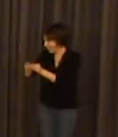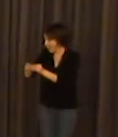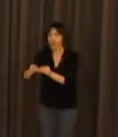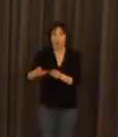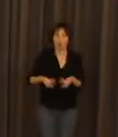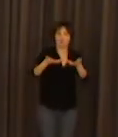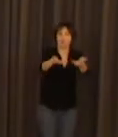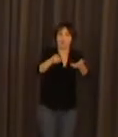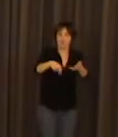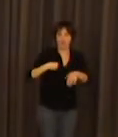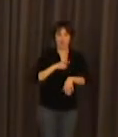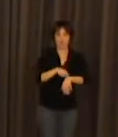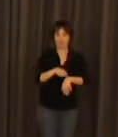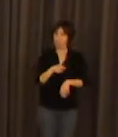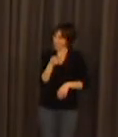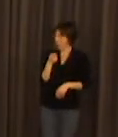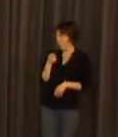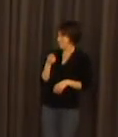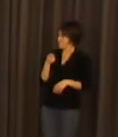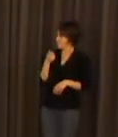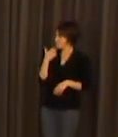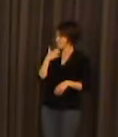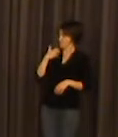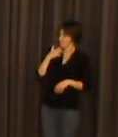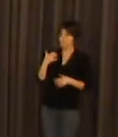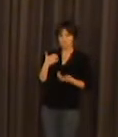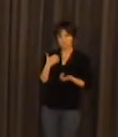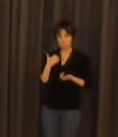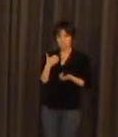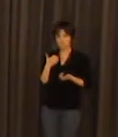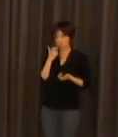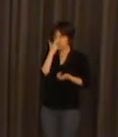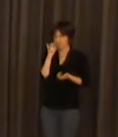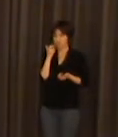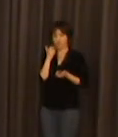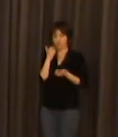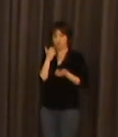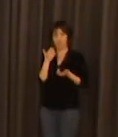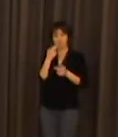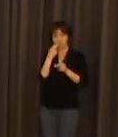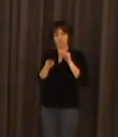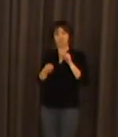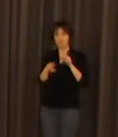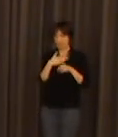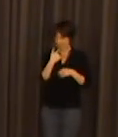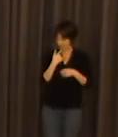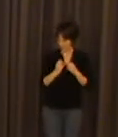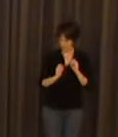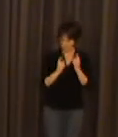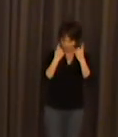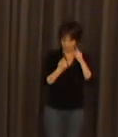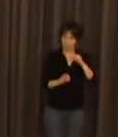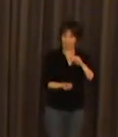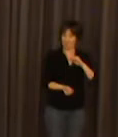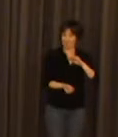una cosa molt curiosa, però es podria dir que és una normativització, la creació dels recursos per a una